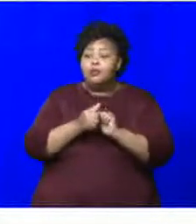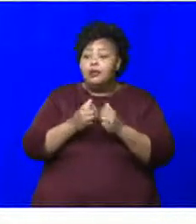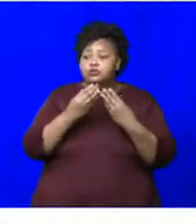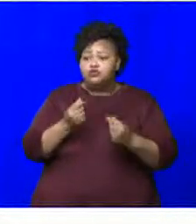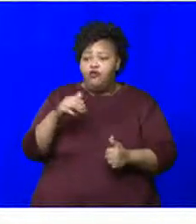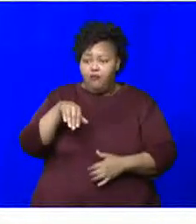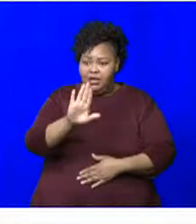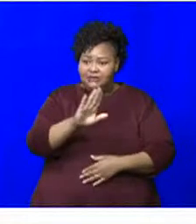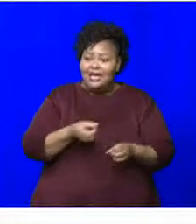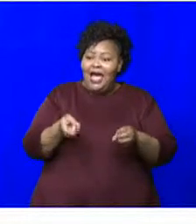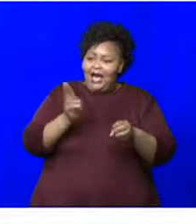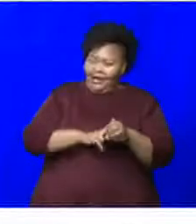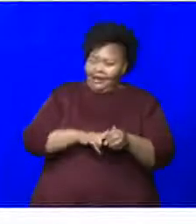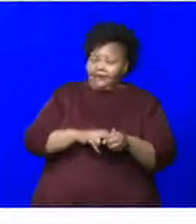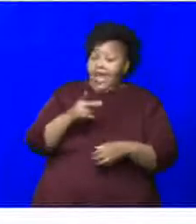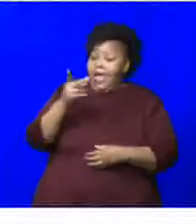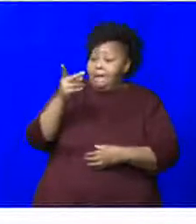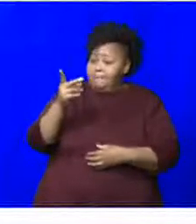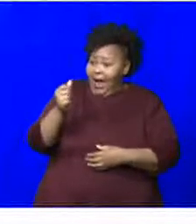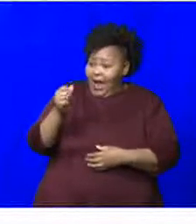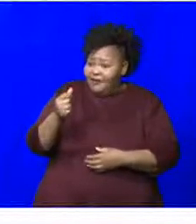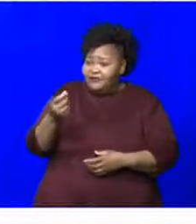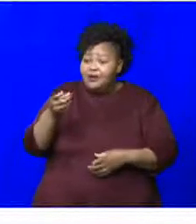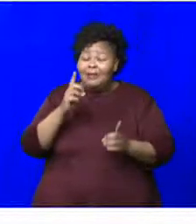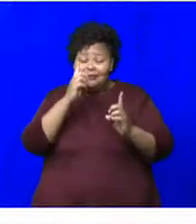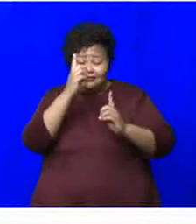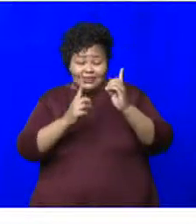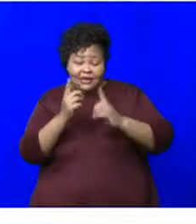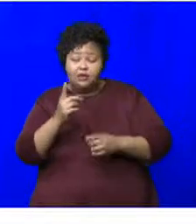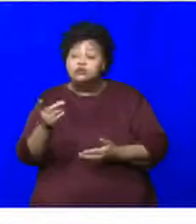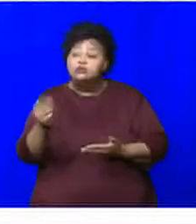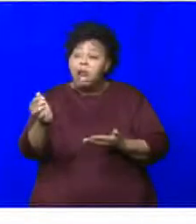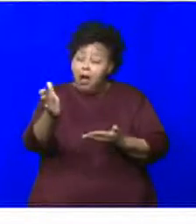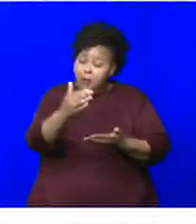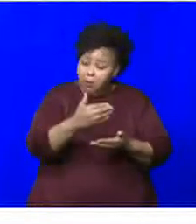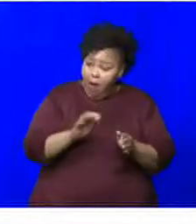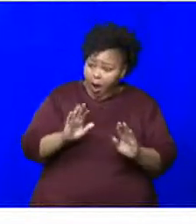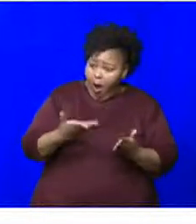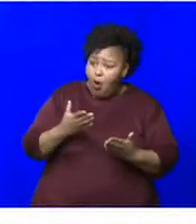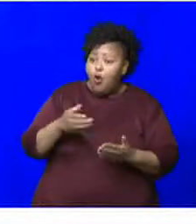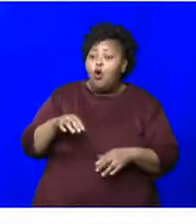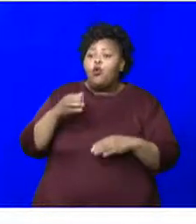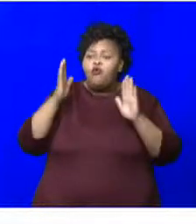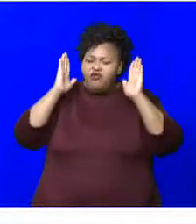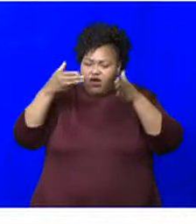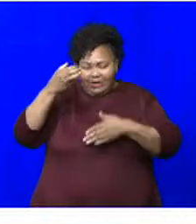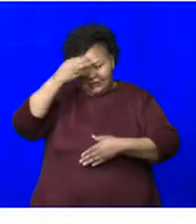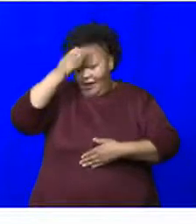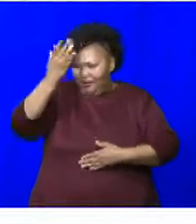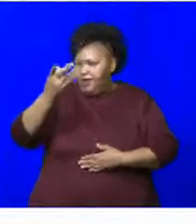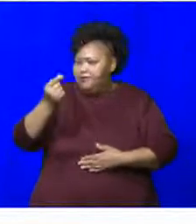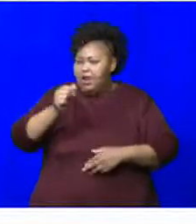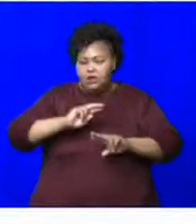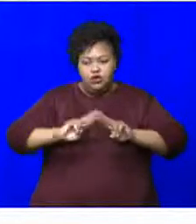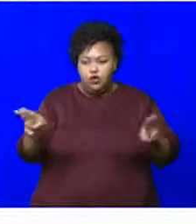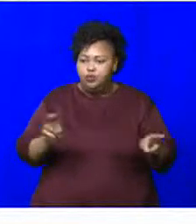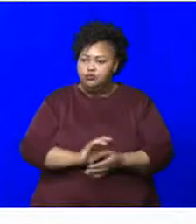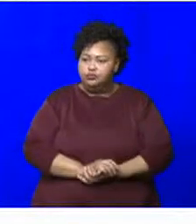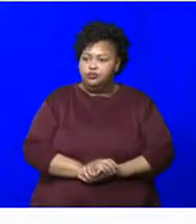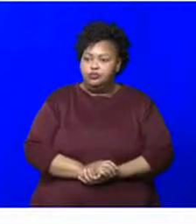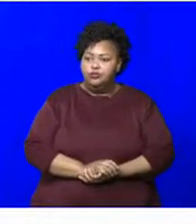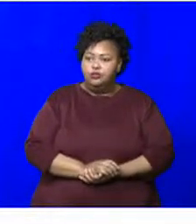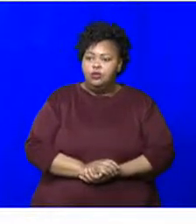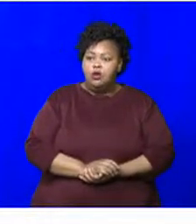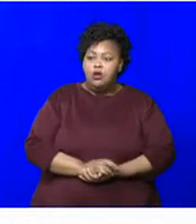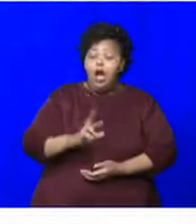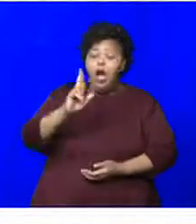Loku kuvakele ngesikhathi leli tiko livele ngaphambi kwaleli komiti ngalwesibili. Inkampani yahulumende lebuke tekucubungula i-Royal Science